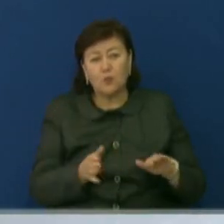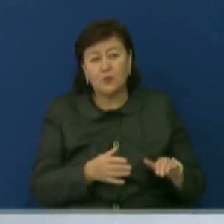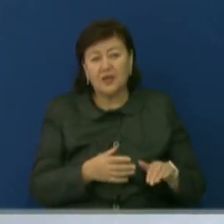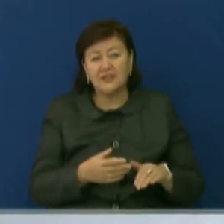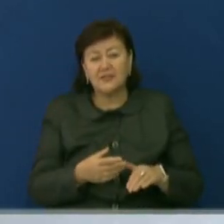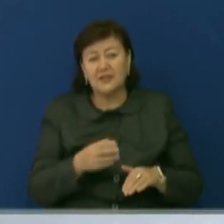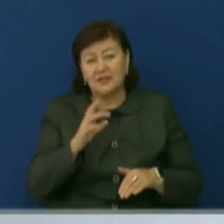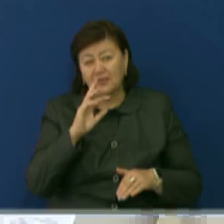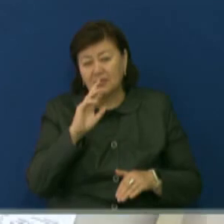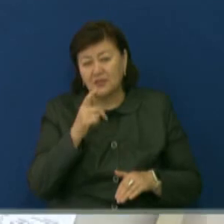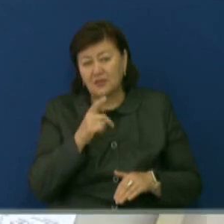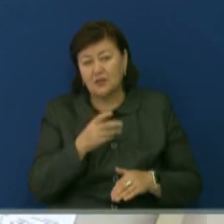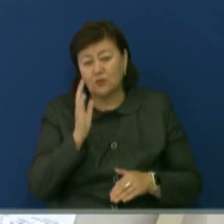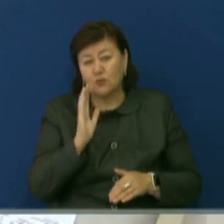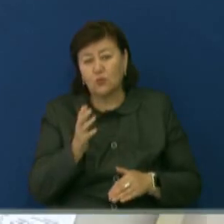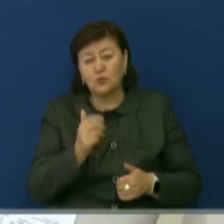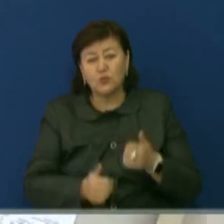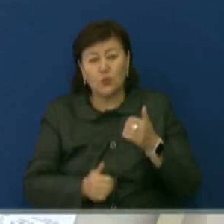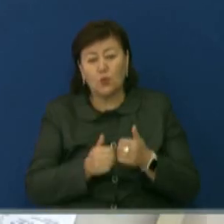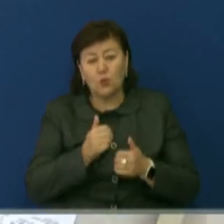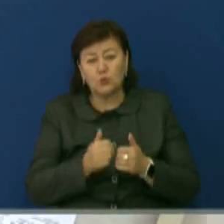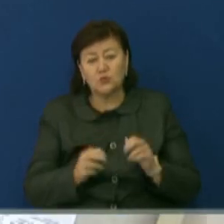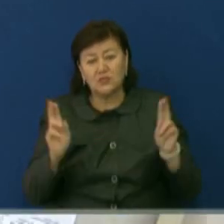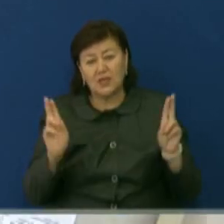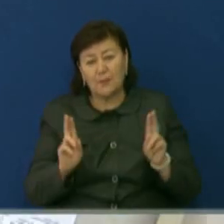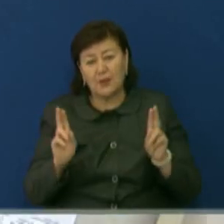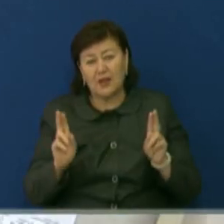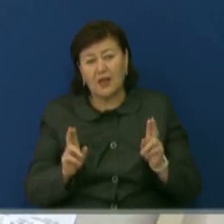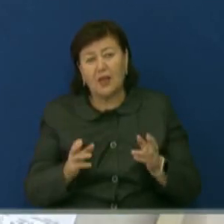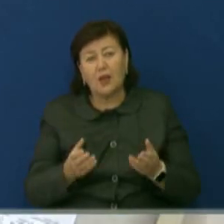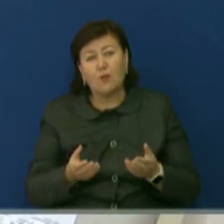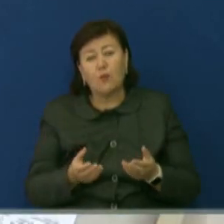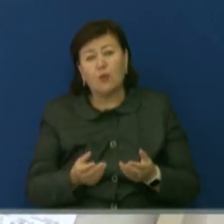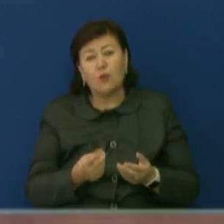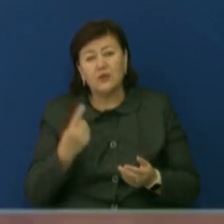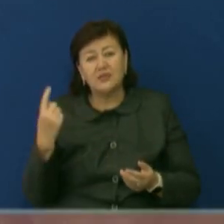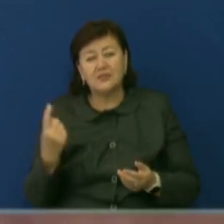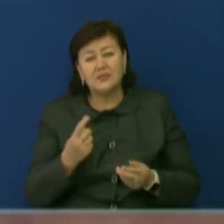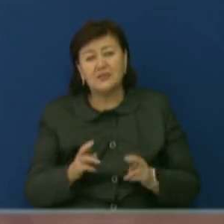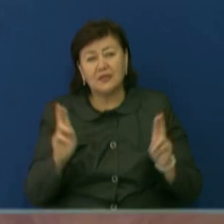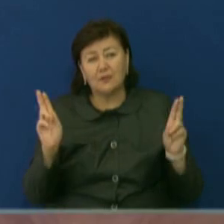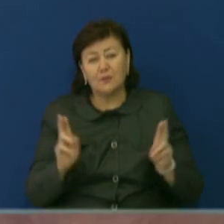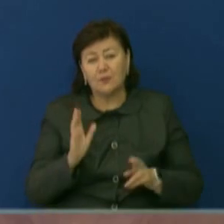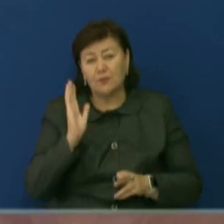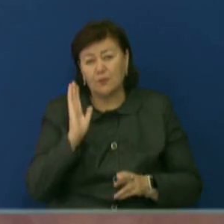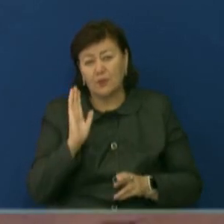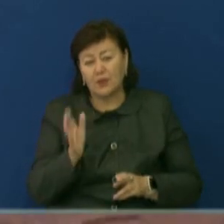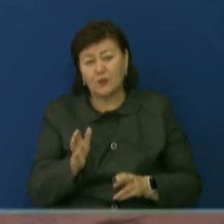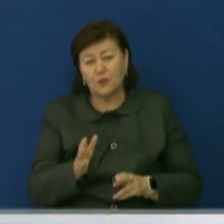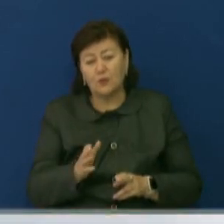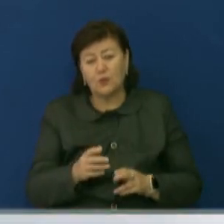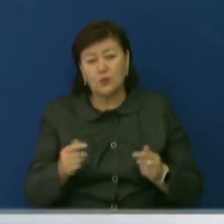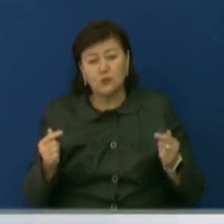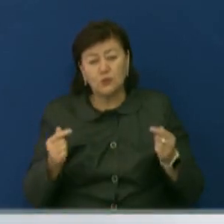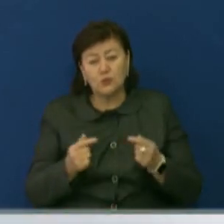будет применяться система конкурсного приема на работу учителей по единым правилам. В правилах будут установлены четкие